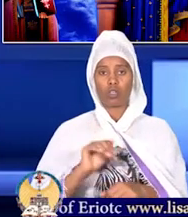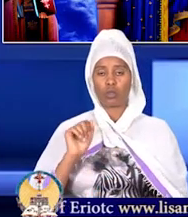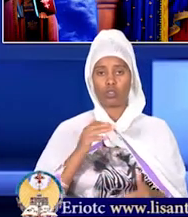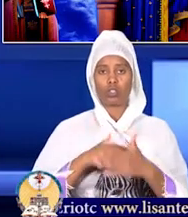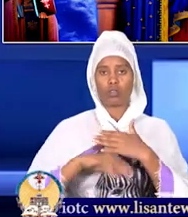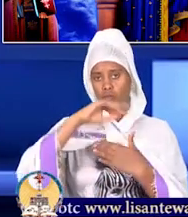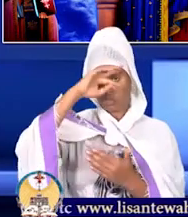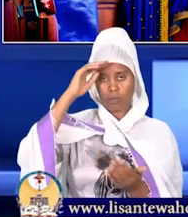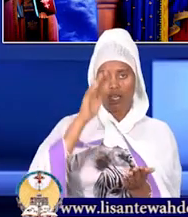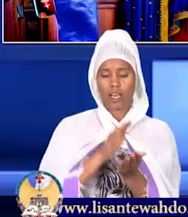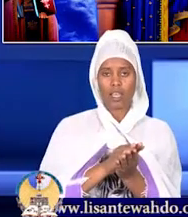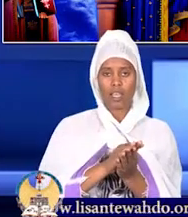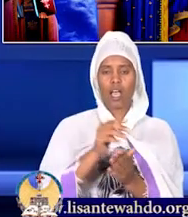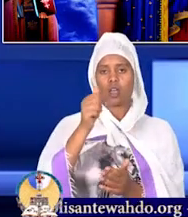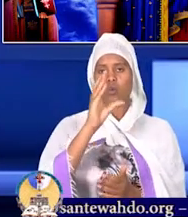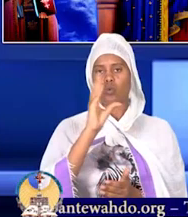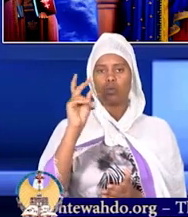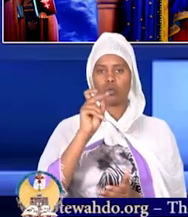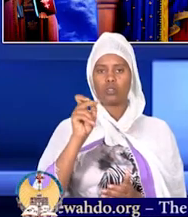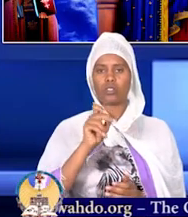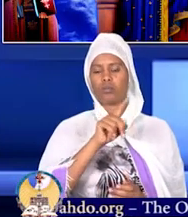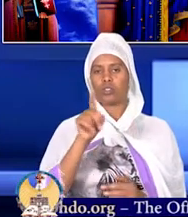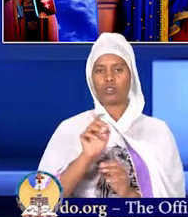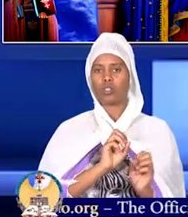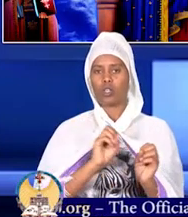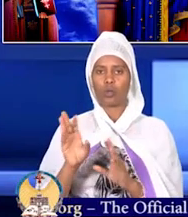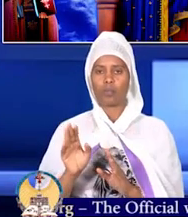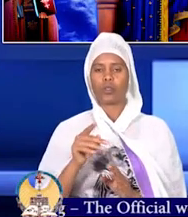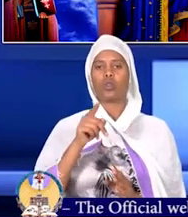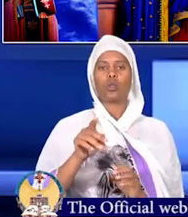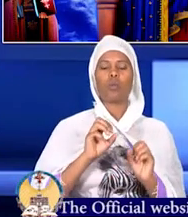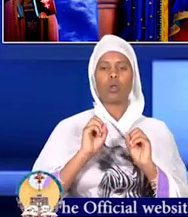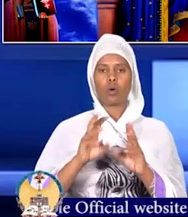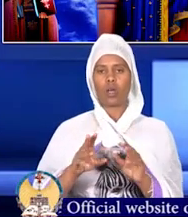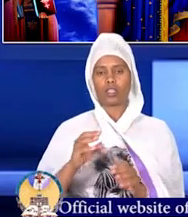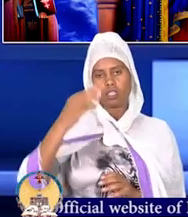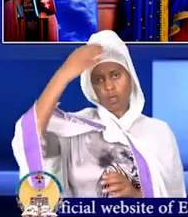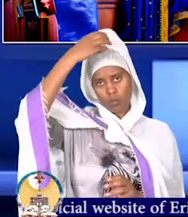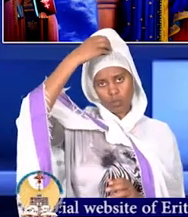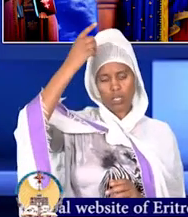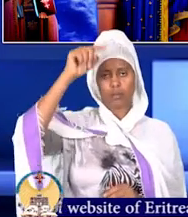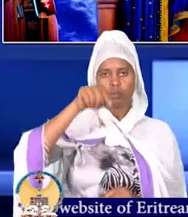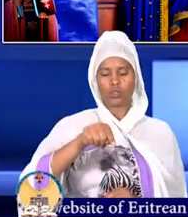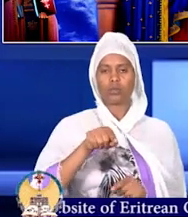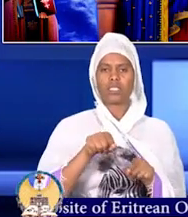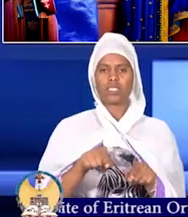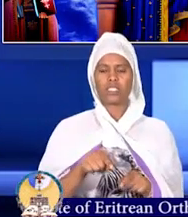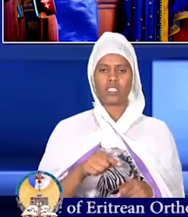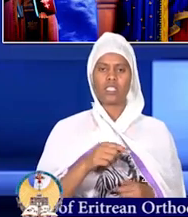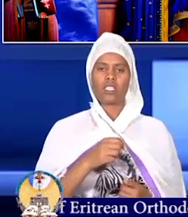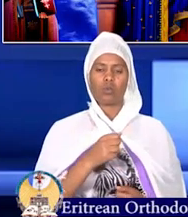ከሕውየሉ ናብቶም ሽማግለ ኣይሁድ ከይዱ ልኡኽ ከም ዝሰደደ እቶም ልኡኻት ድማ ናብ ጎይታ